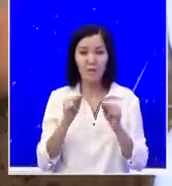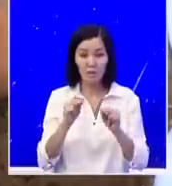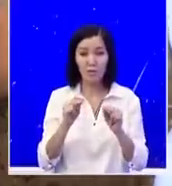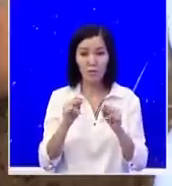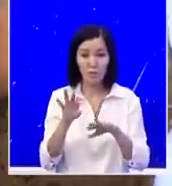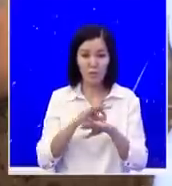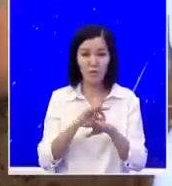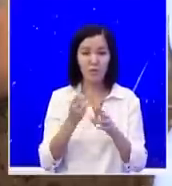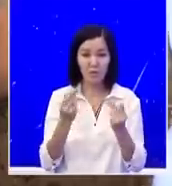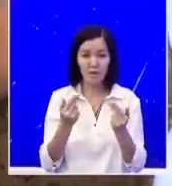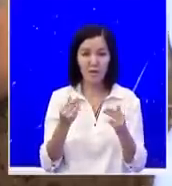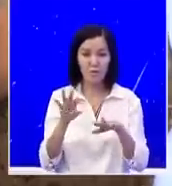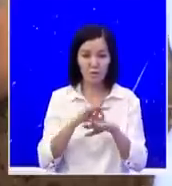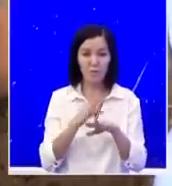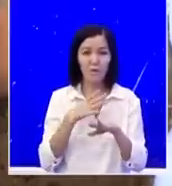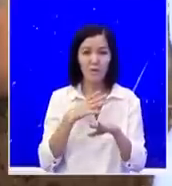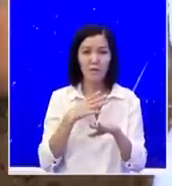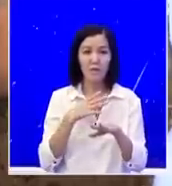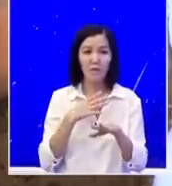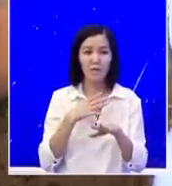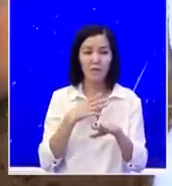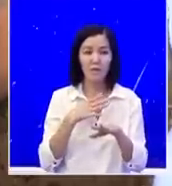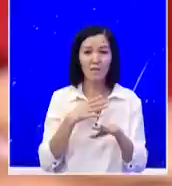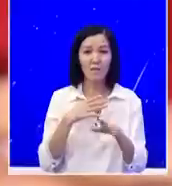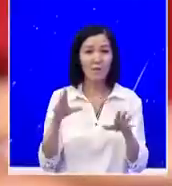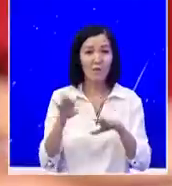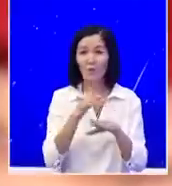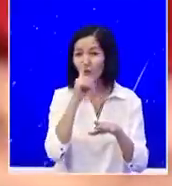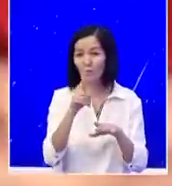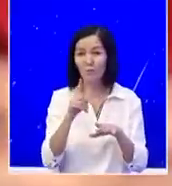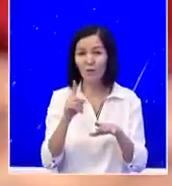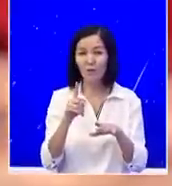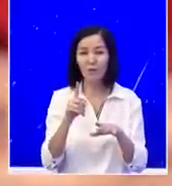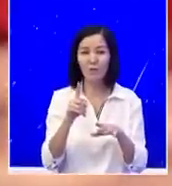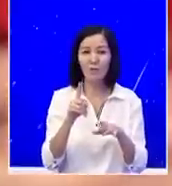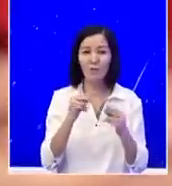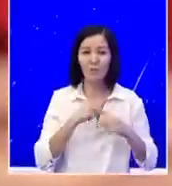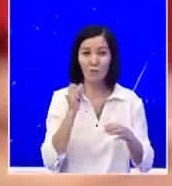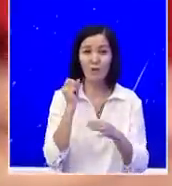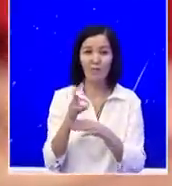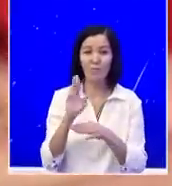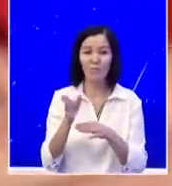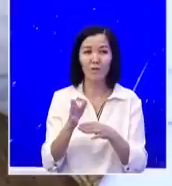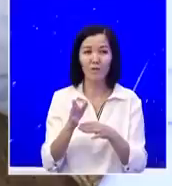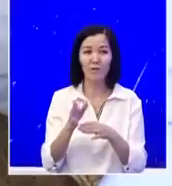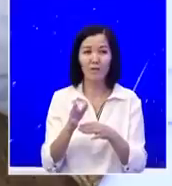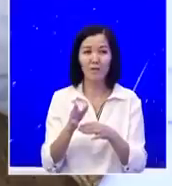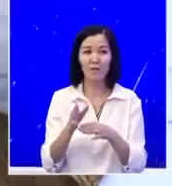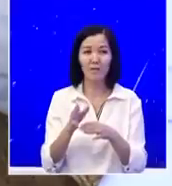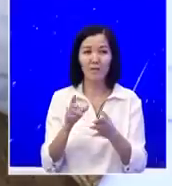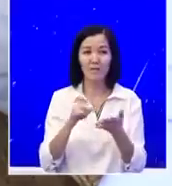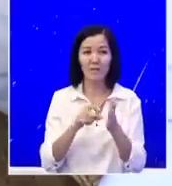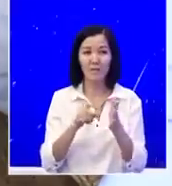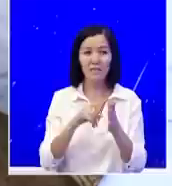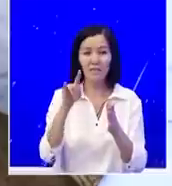дейді. Мен үйленемін дедім. Егер үйленбесең екеуің де жұмыстан шыға жүрмін деп қазымдаған. Сол терезесінде тұр екен біз кірсек. Ей